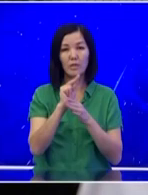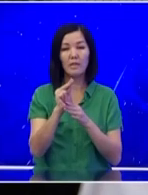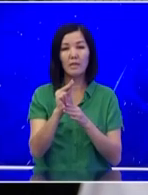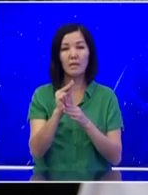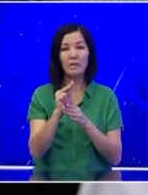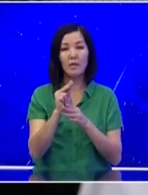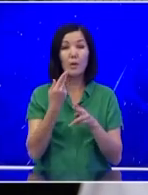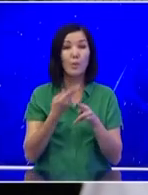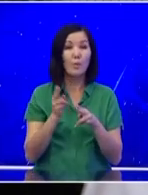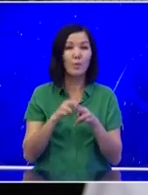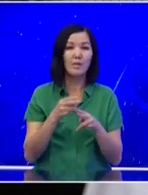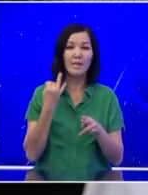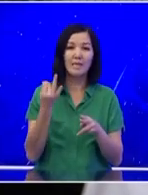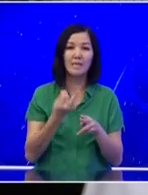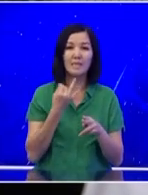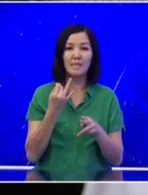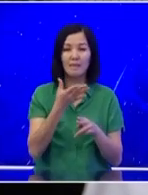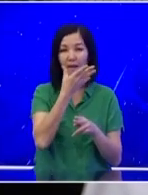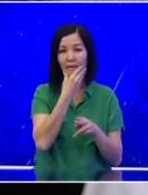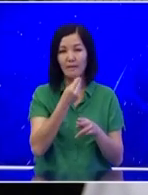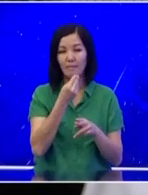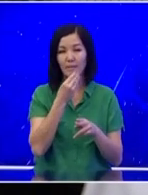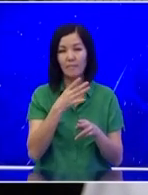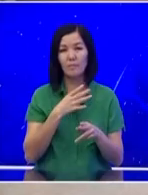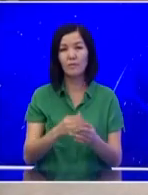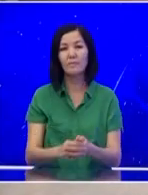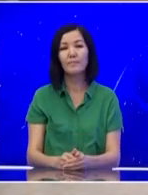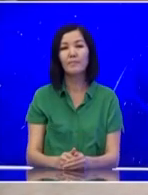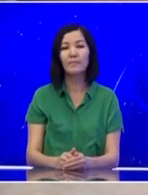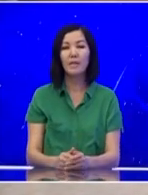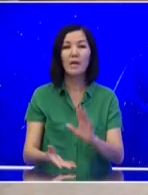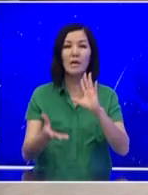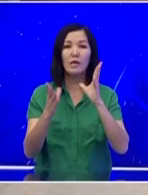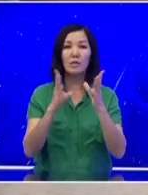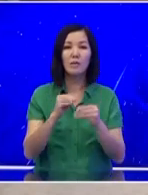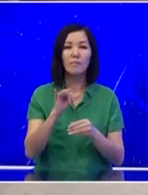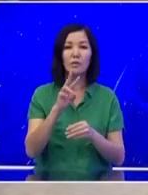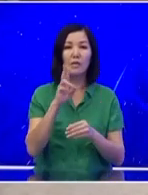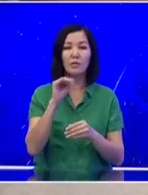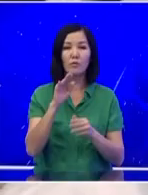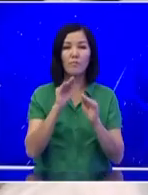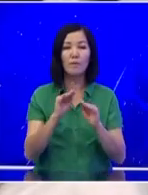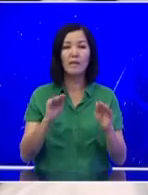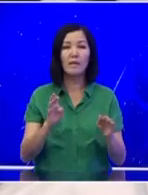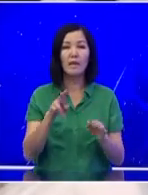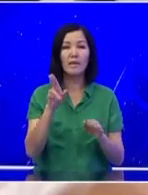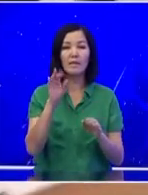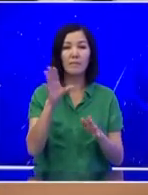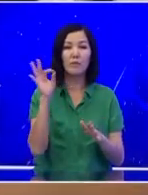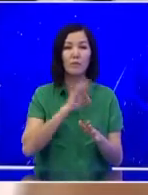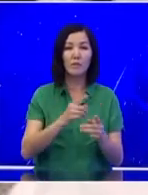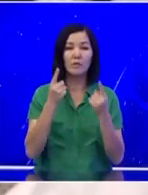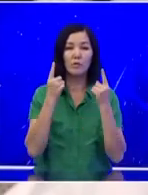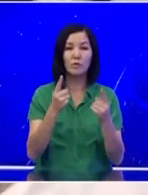Анимациялар өте сүйкімді, өте әдемі болды. Жалпы Илья Шансүгіровтің балалар әдебиетіне қосқан үлесі ұшаң